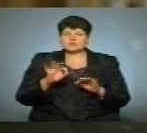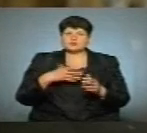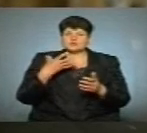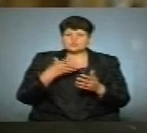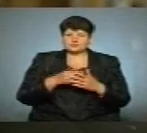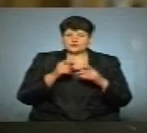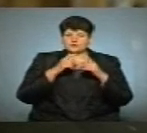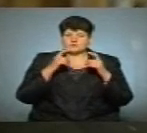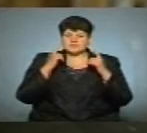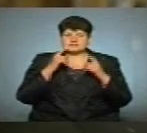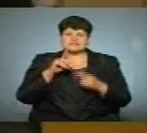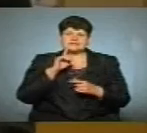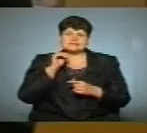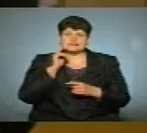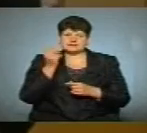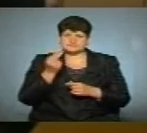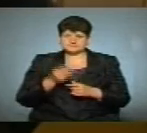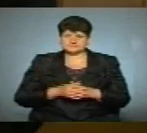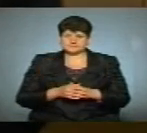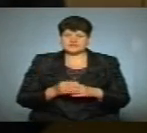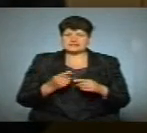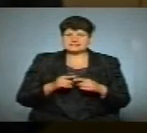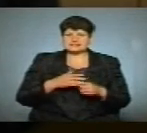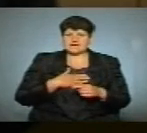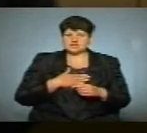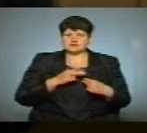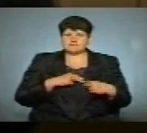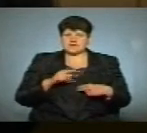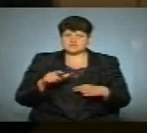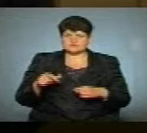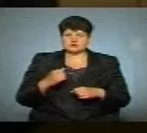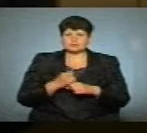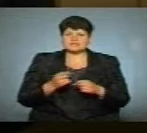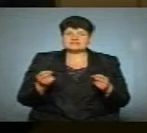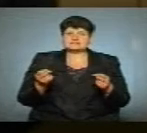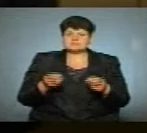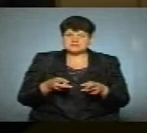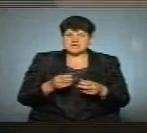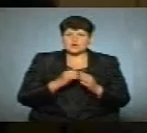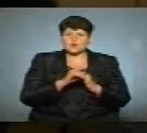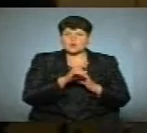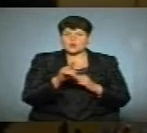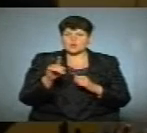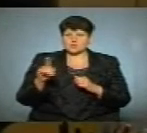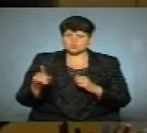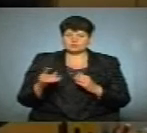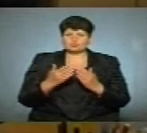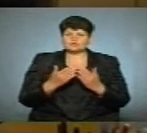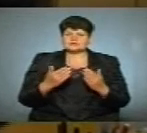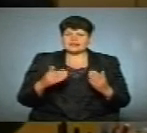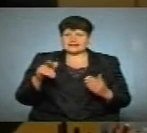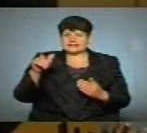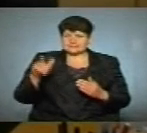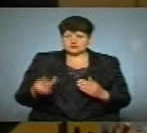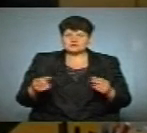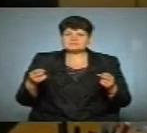оздоблену зеленим візерунком. Це наші працівники зробили спеціально кожному музейнику спеціально